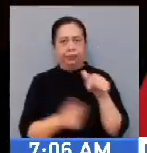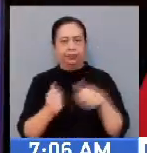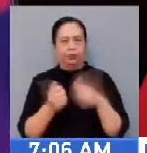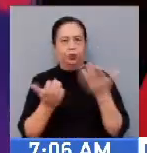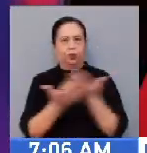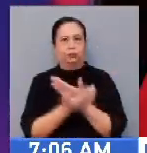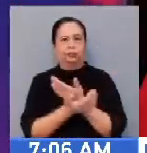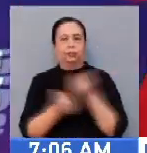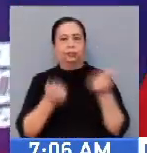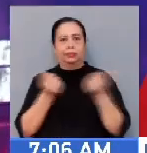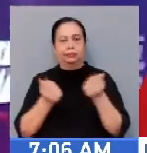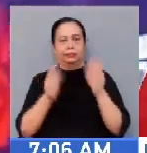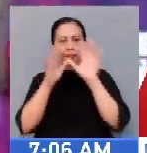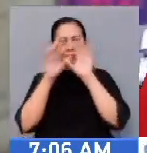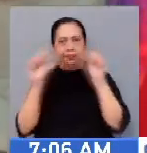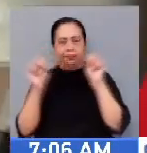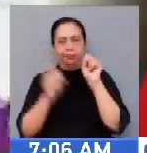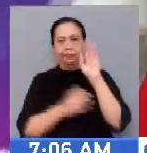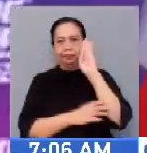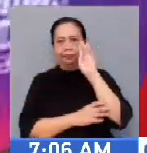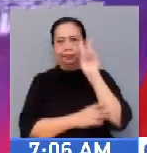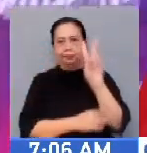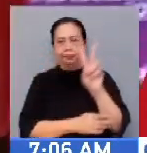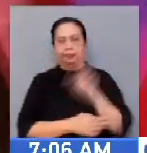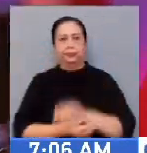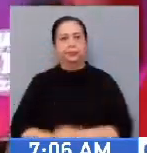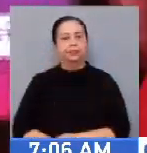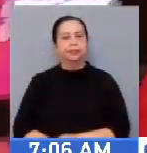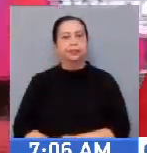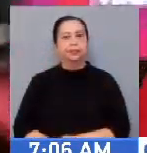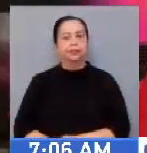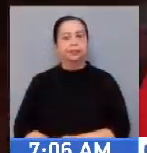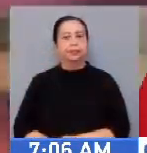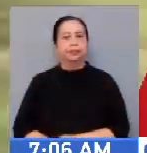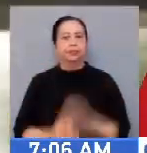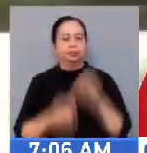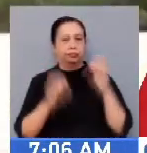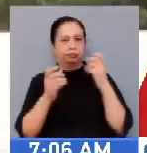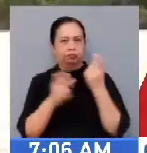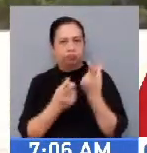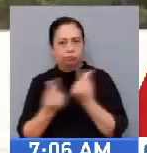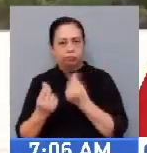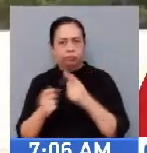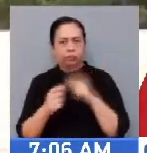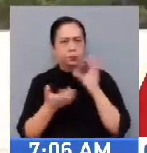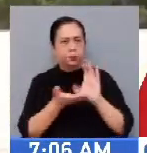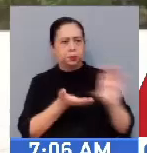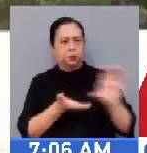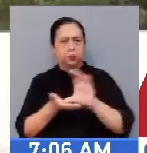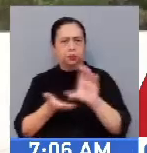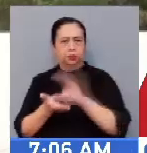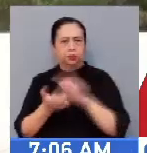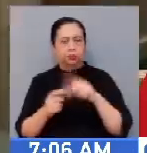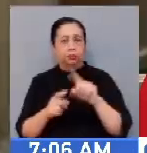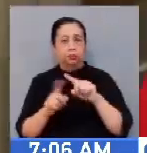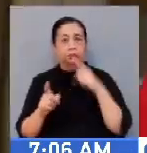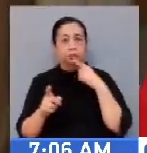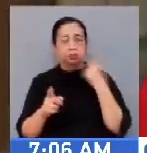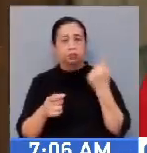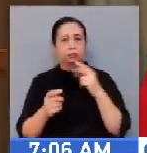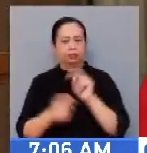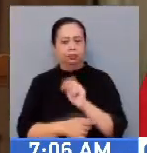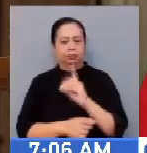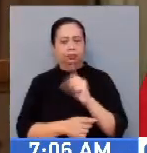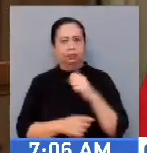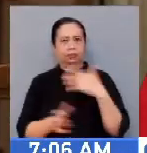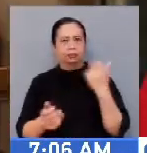ni President-elect Bongbong Marcos. Binabalangkas pa ang paggagamitan nito. Pero ayon kay outgoing NEDA Director General and